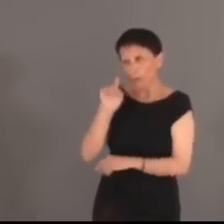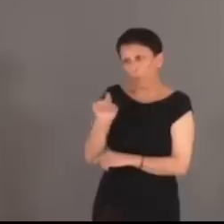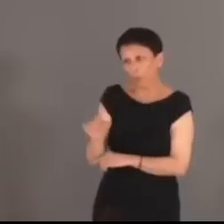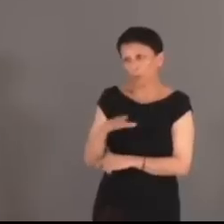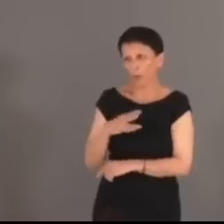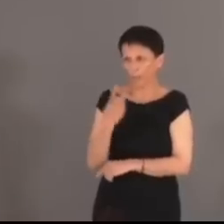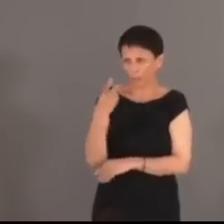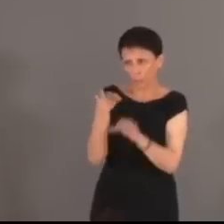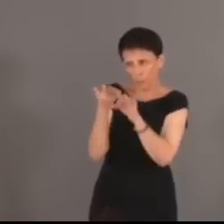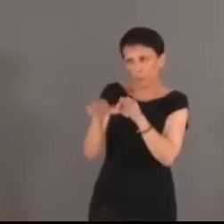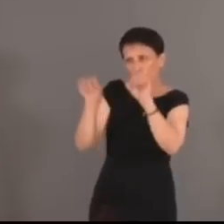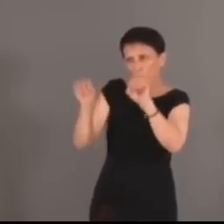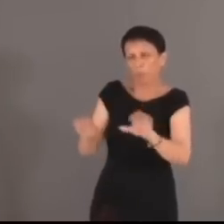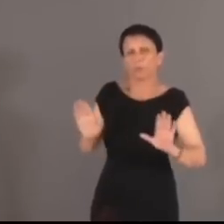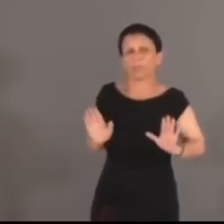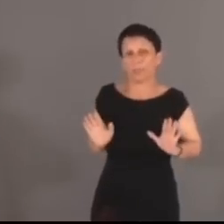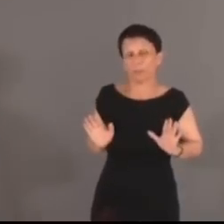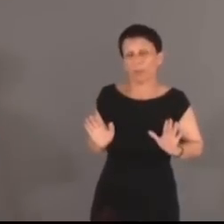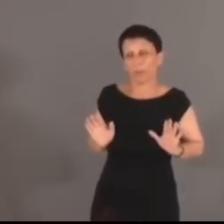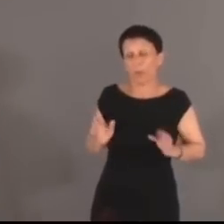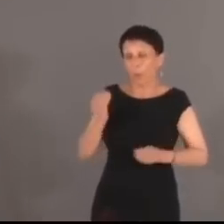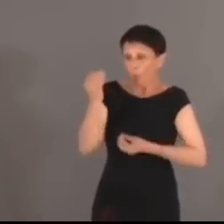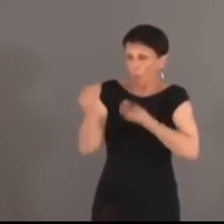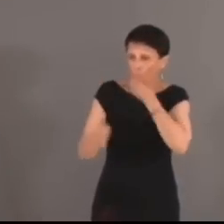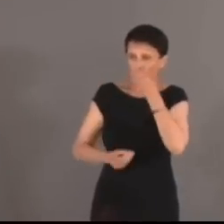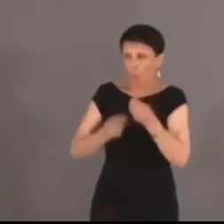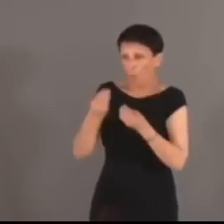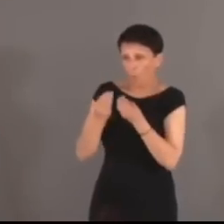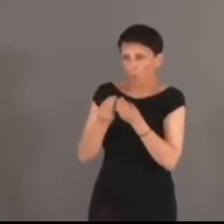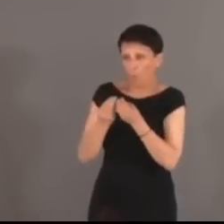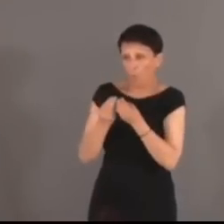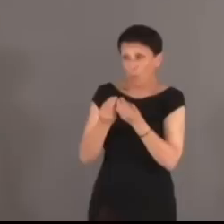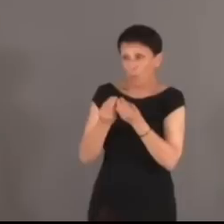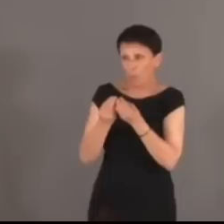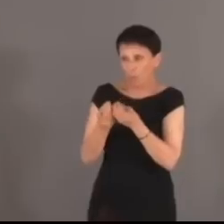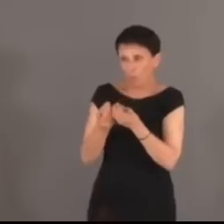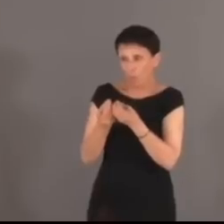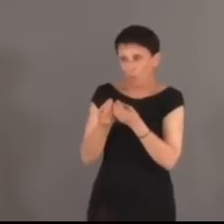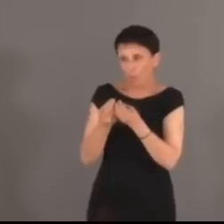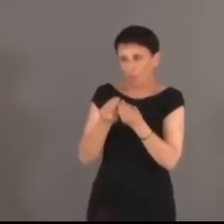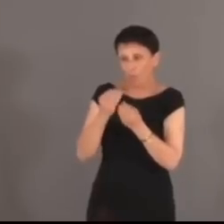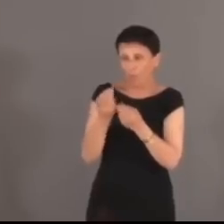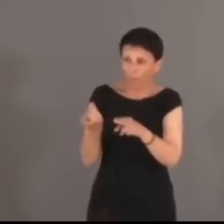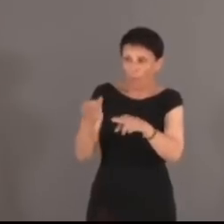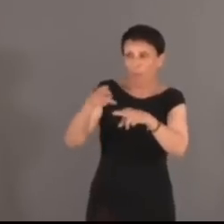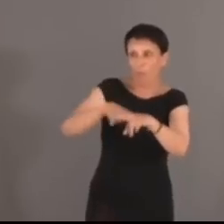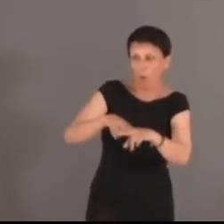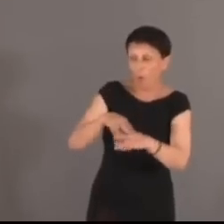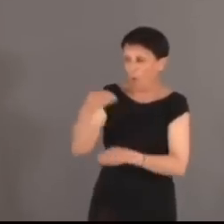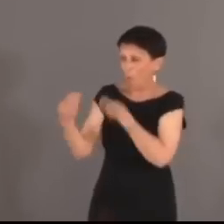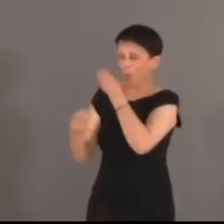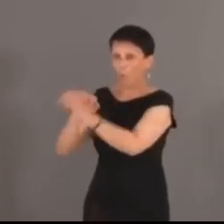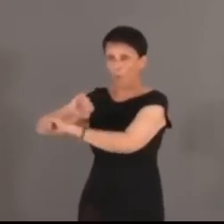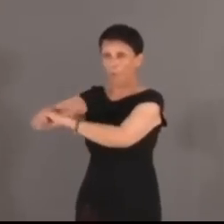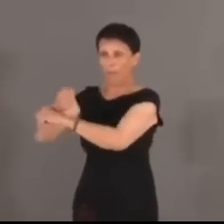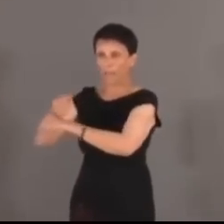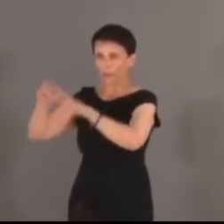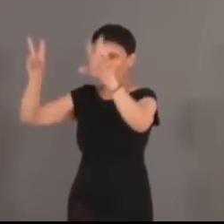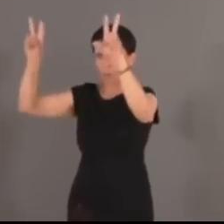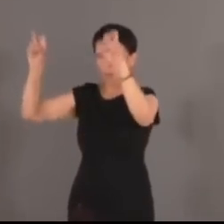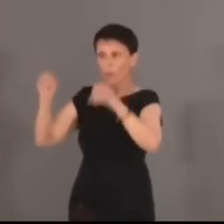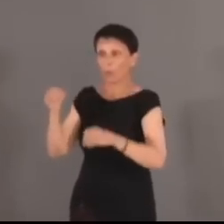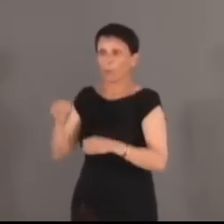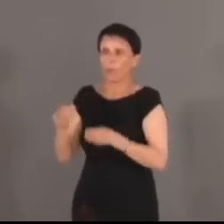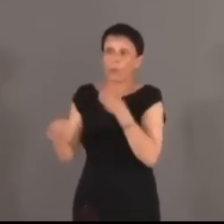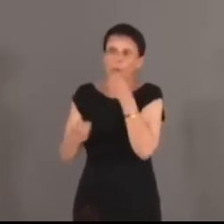deux solutions à terme. Soit c'est le chemin de Morgiou, soit c'est les Baumettes, soit un jour ta mère viendra